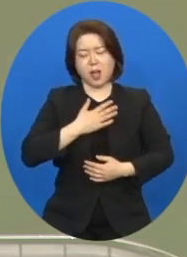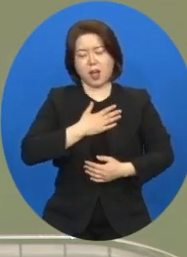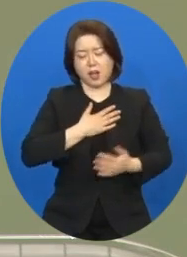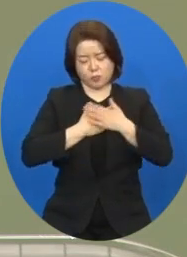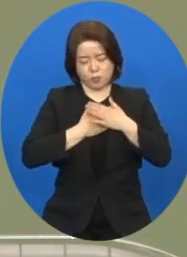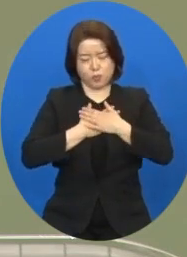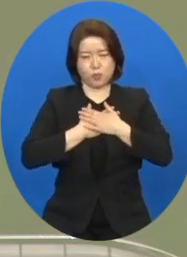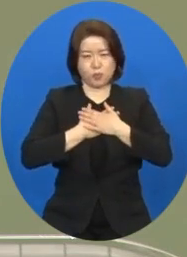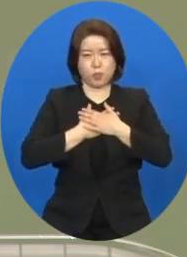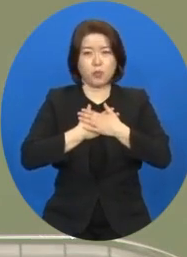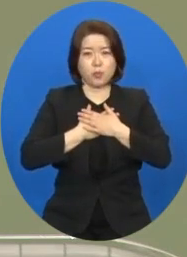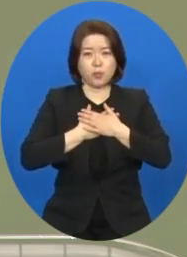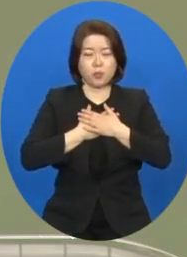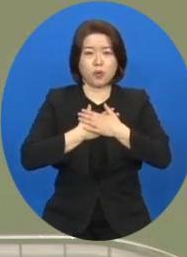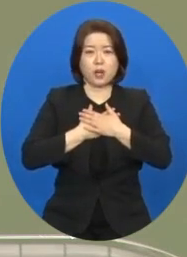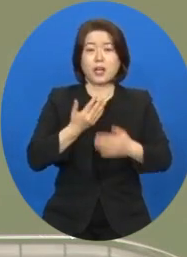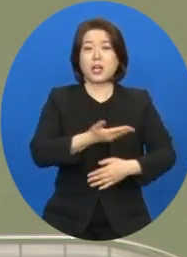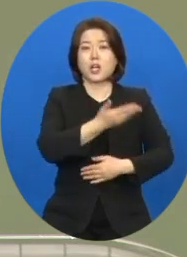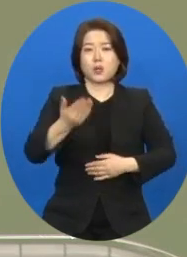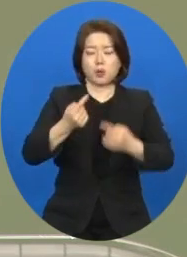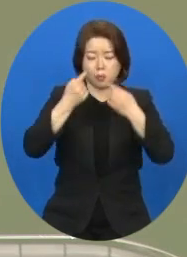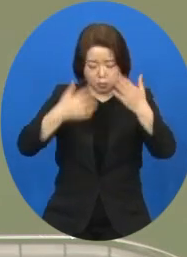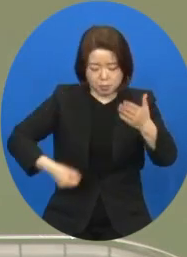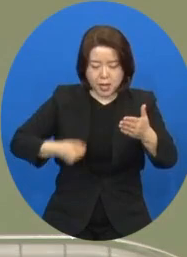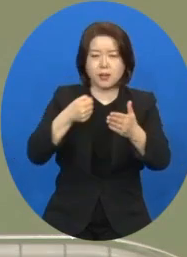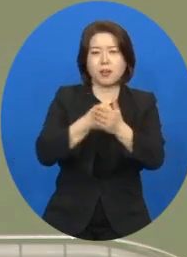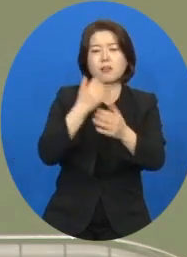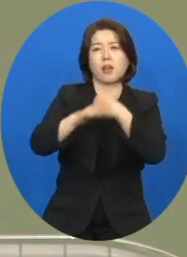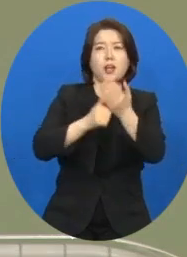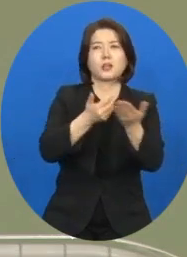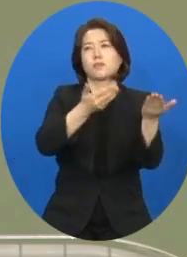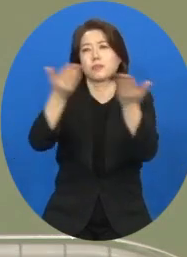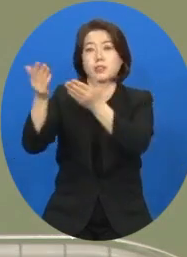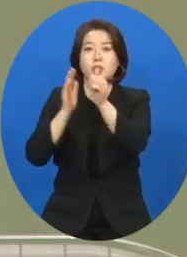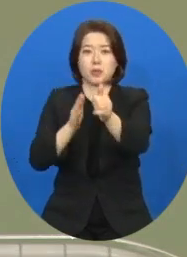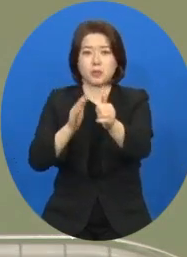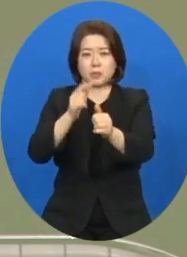얹고라도 여러분의 분명한 결단을 하나님께 올려드리기 바랍니다. 기도하겠습니다.